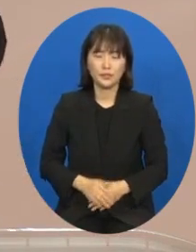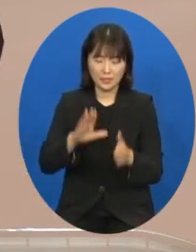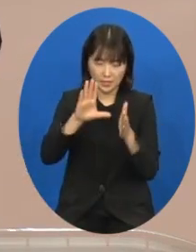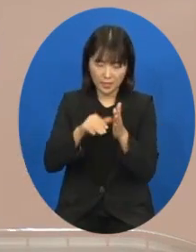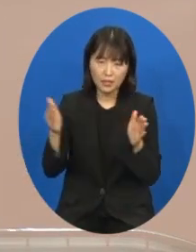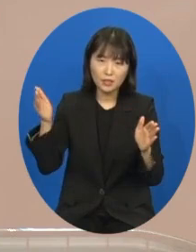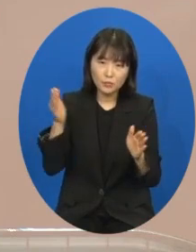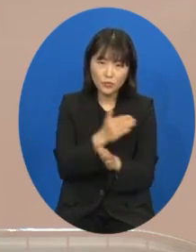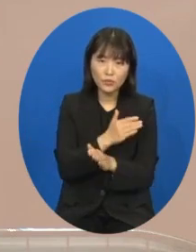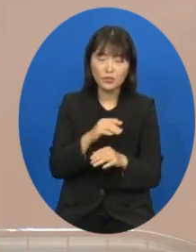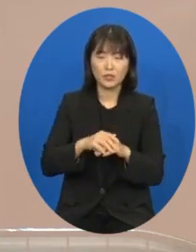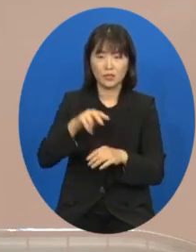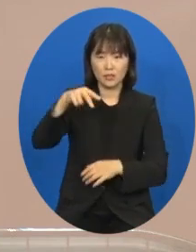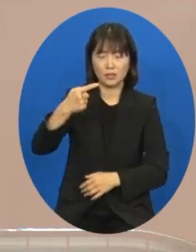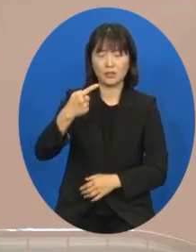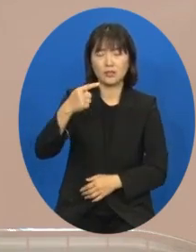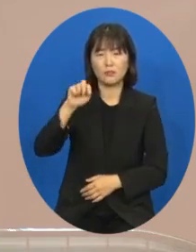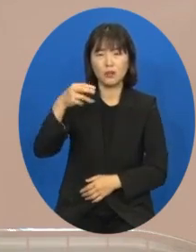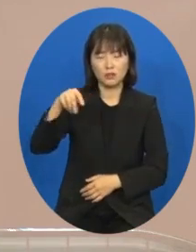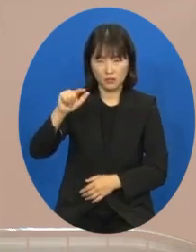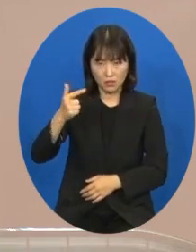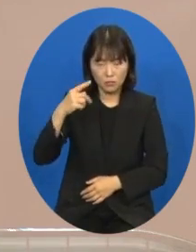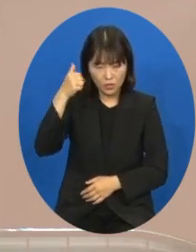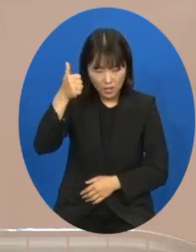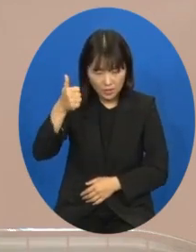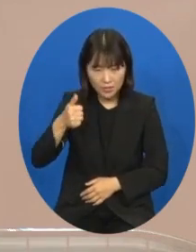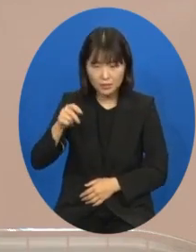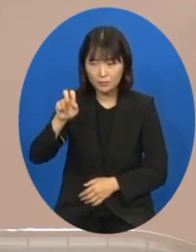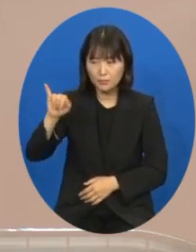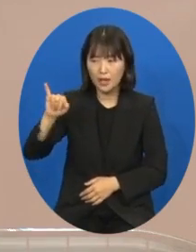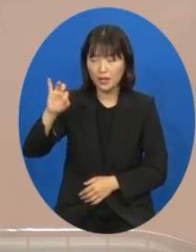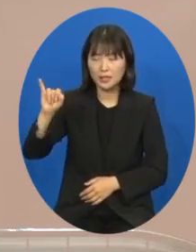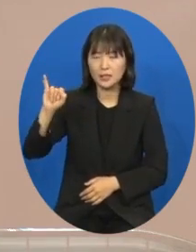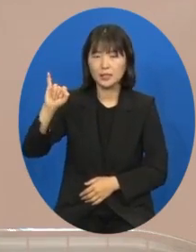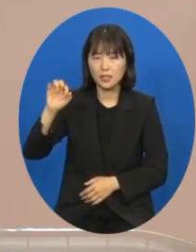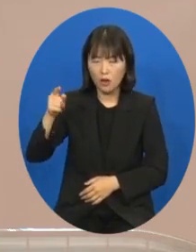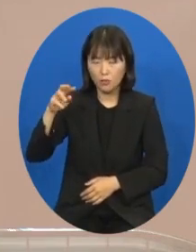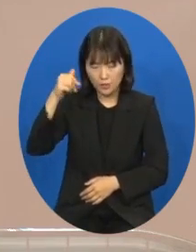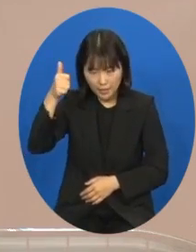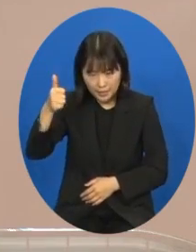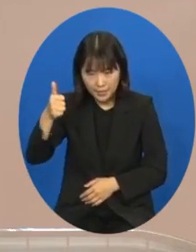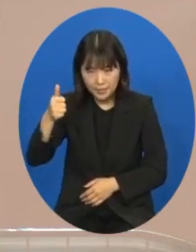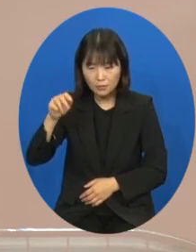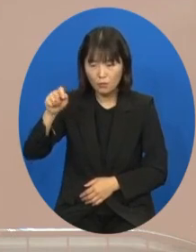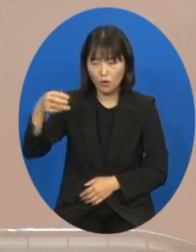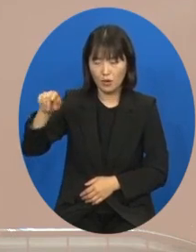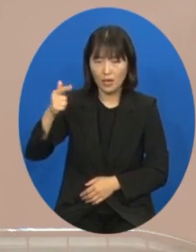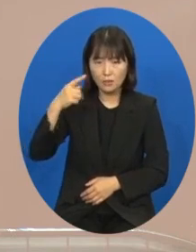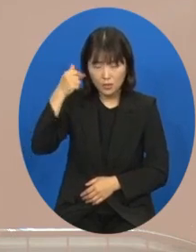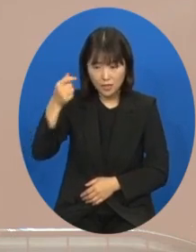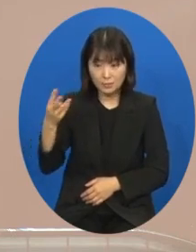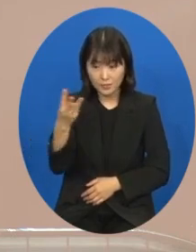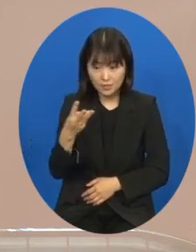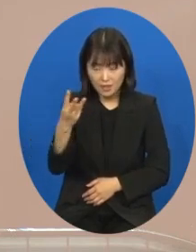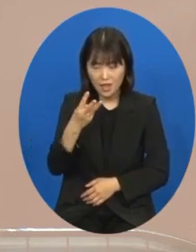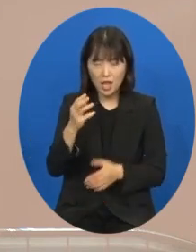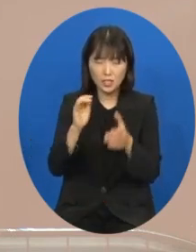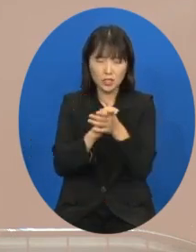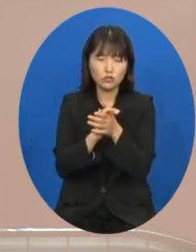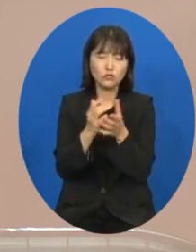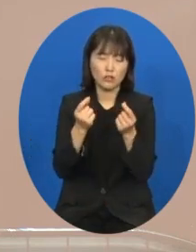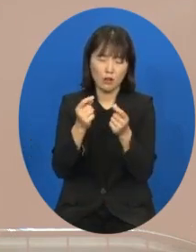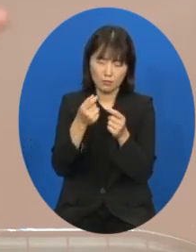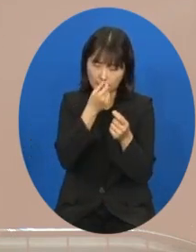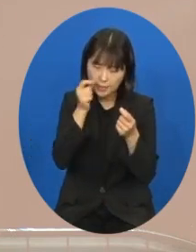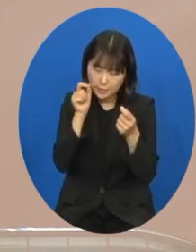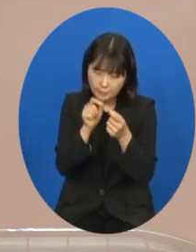그때부터 스펄저 목사님, 캠벨 몰건 목사님, F.B. 마이어 목사님이 정말 친구처럼 그렇게 친밀한 관계를